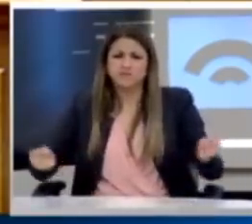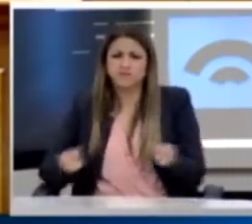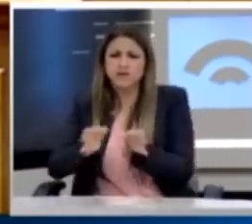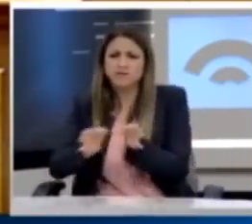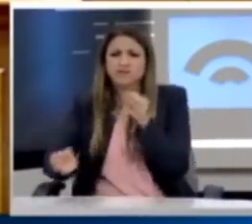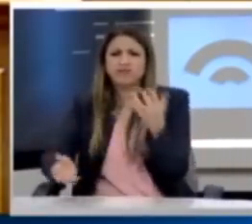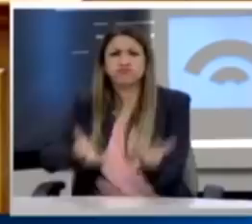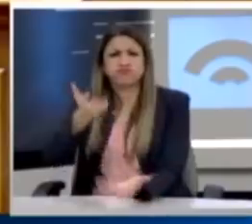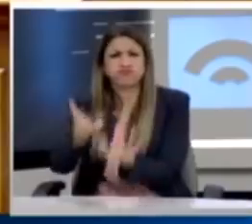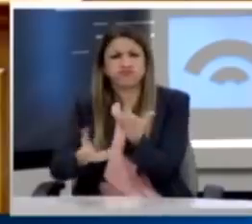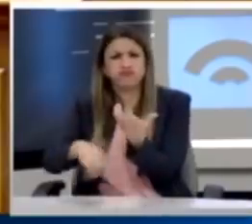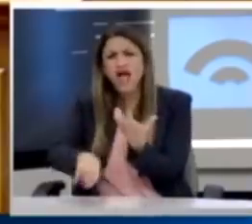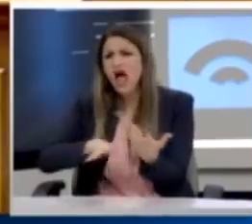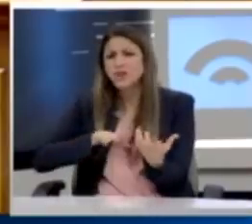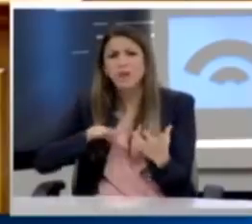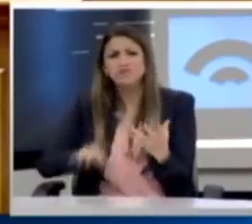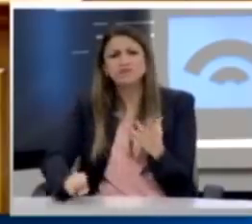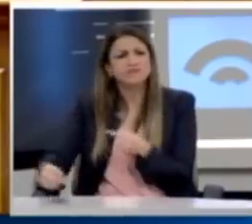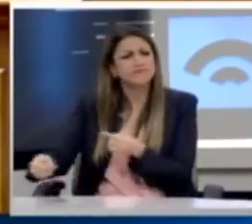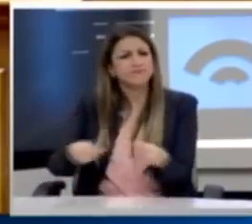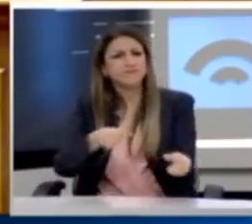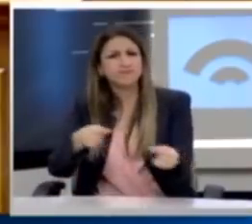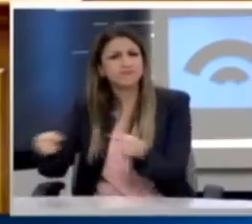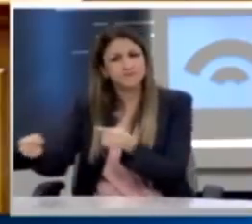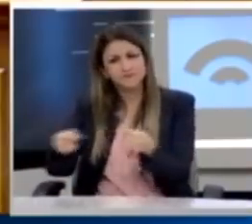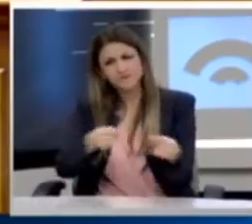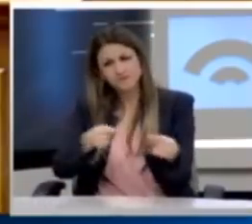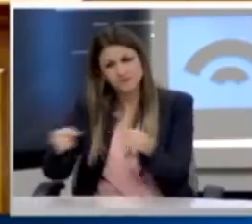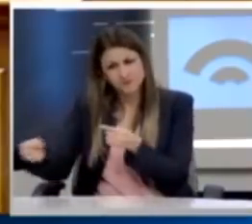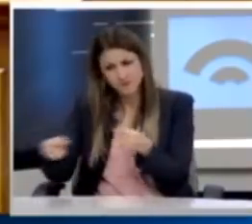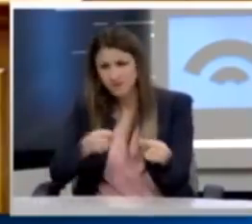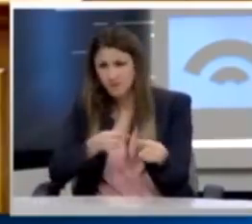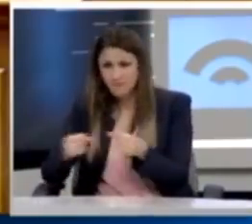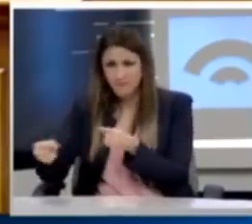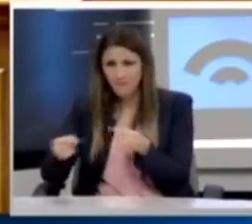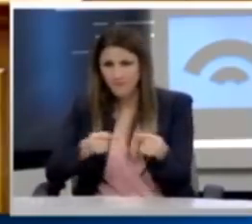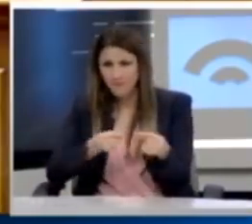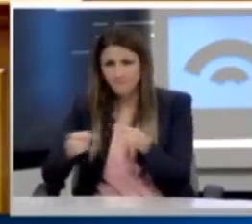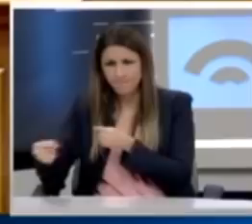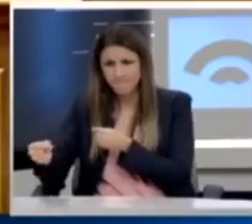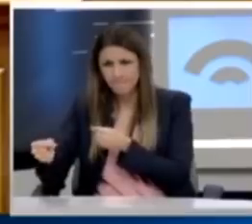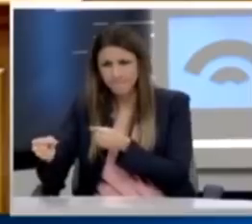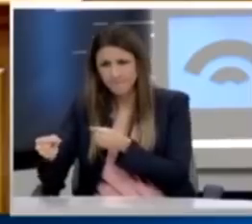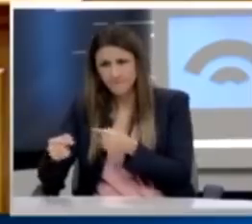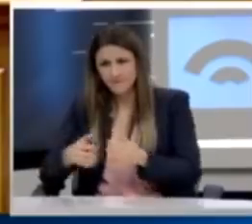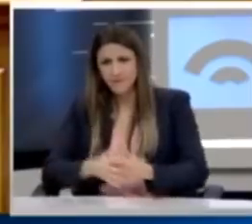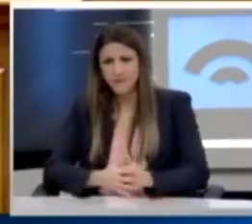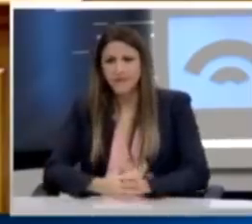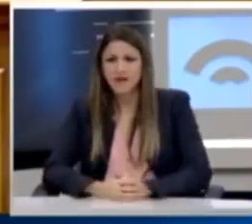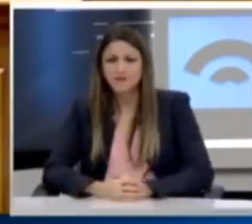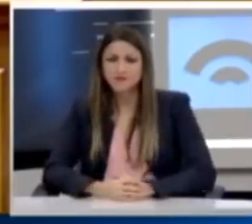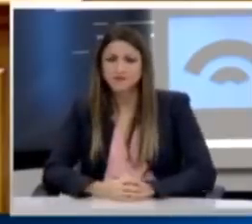υποδάβληση εθνικισμών και αλυτρωτισμών με την αξιοποίηση υπαρκτών ή μη μειονοτικών ζητημάτων.